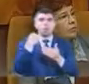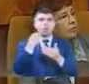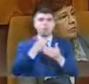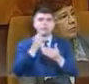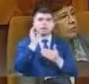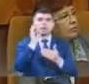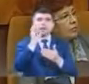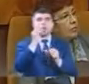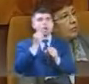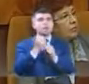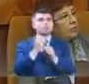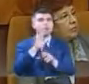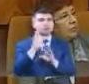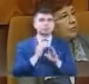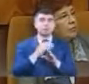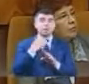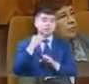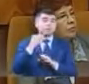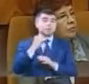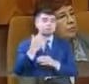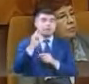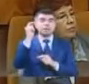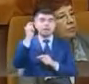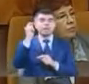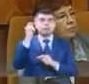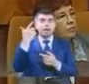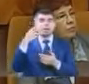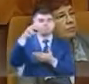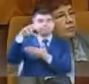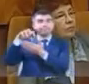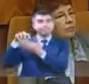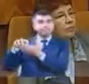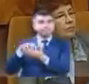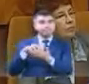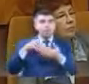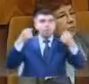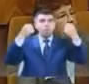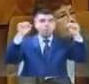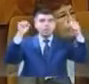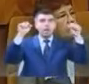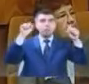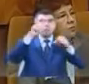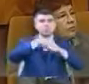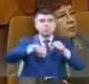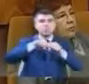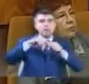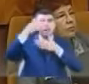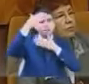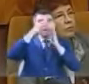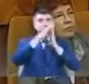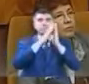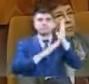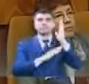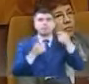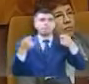يقع الان في شمال المملكه هو جزء لا يتجزا من الاحتجاجات اللي كاينه على المستوى الوطني